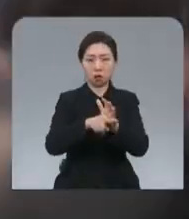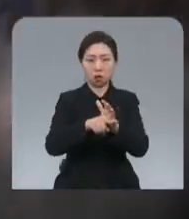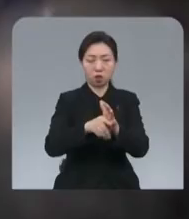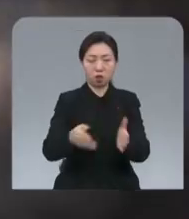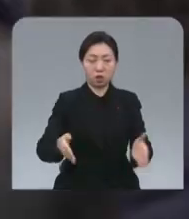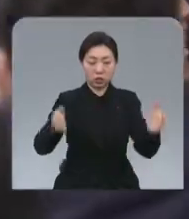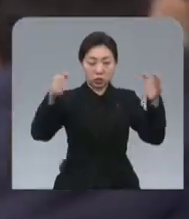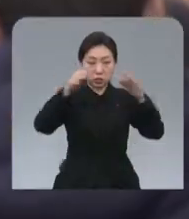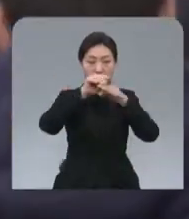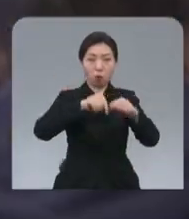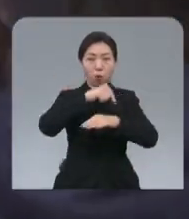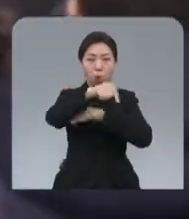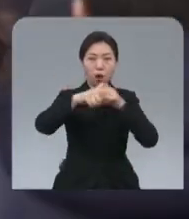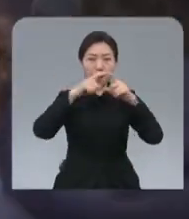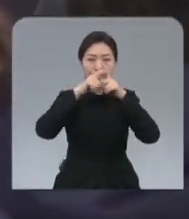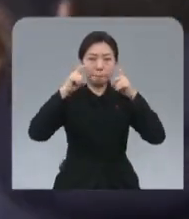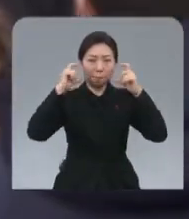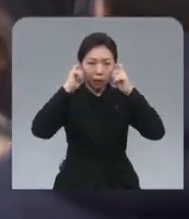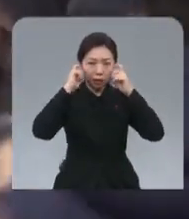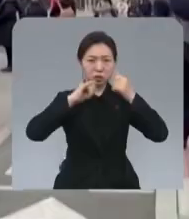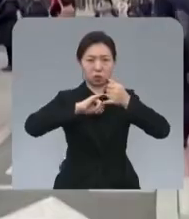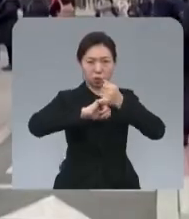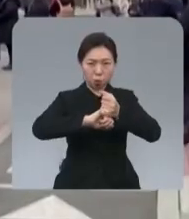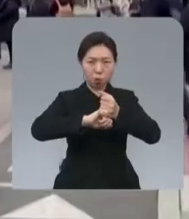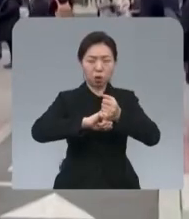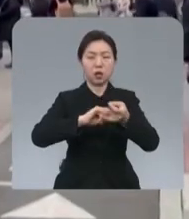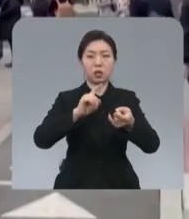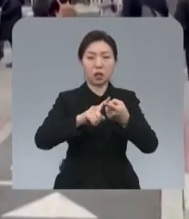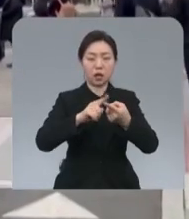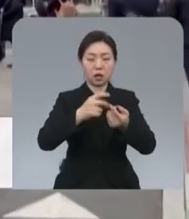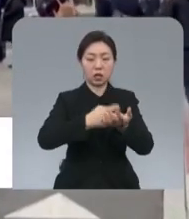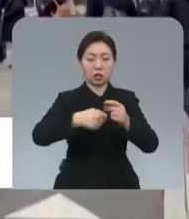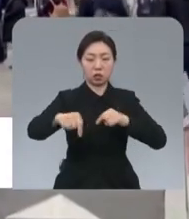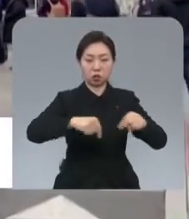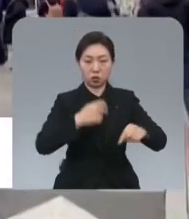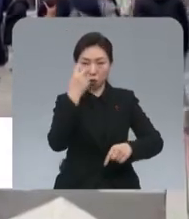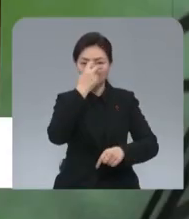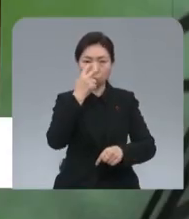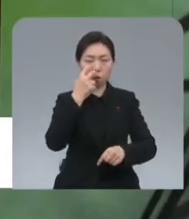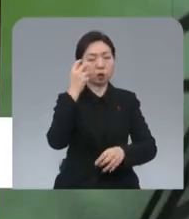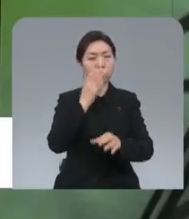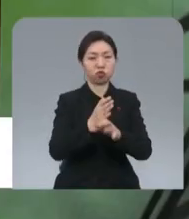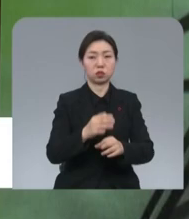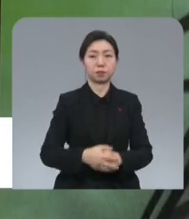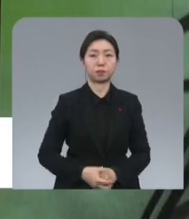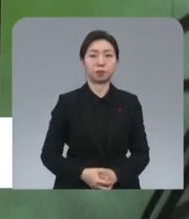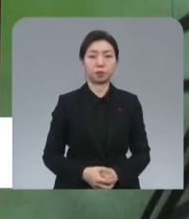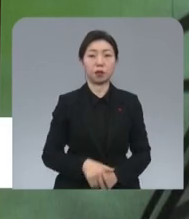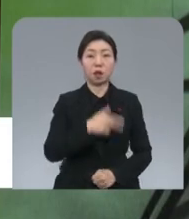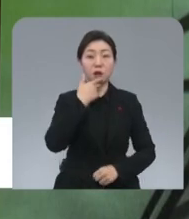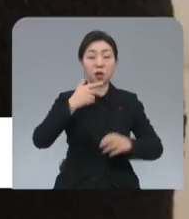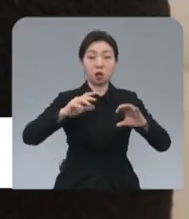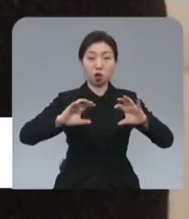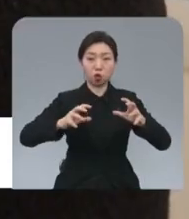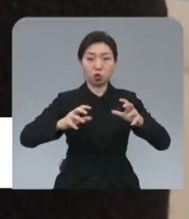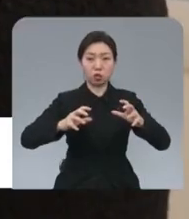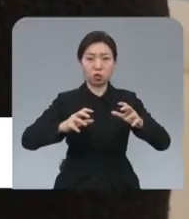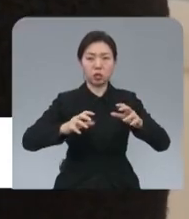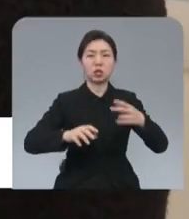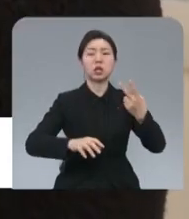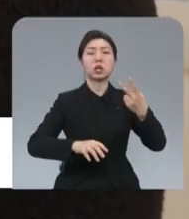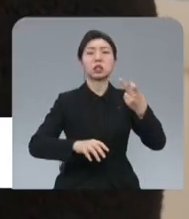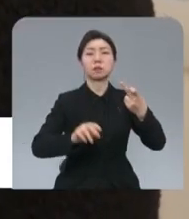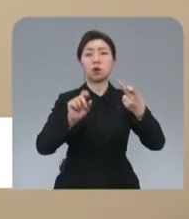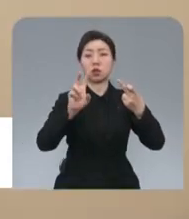방역책의 전국적 시행을 검토 중입니다. 오미크론이 우세종이 된 영국에선 현지 시간 21일에도